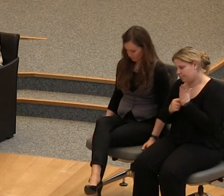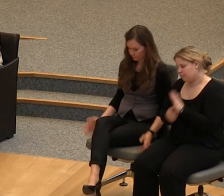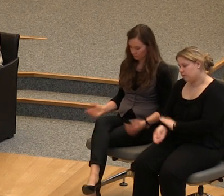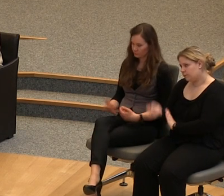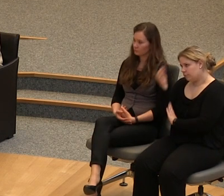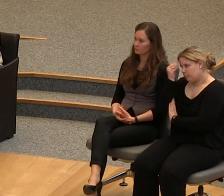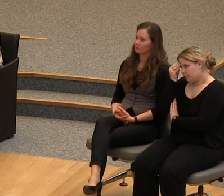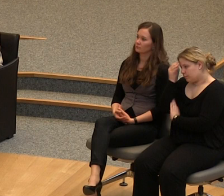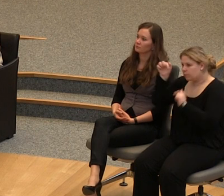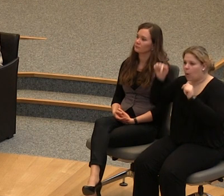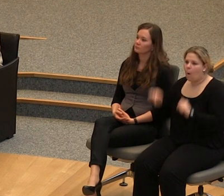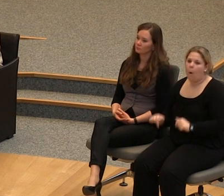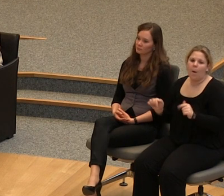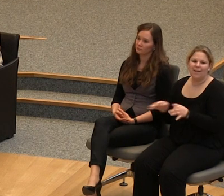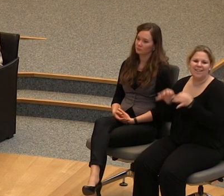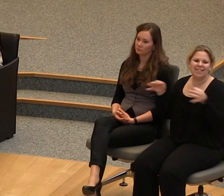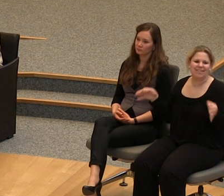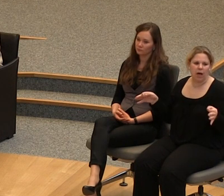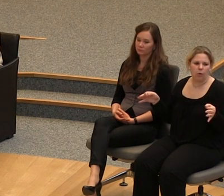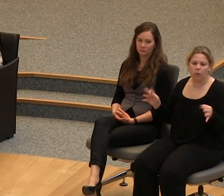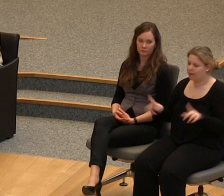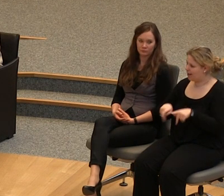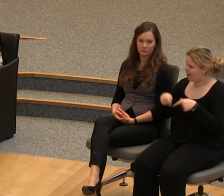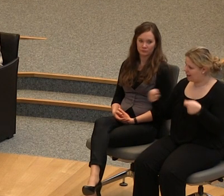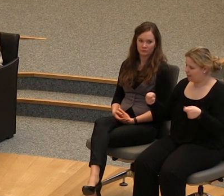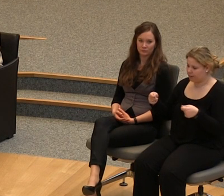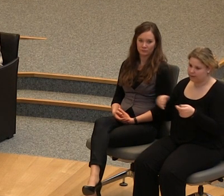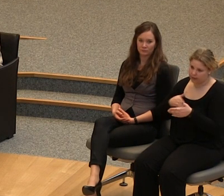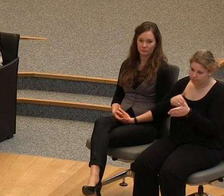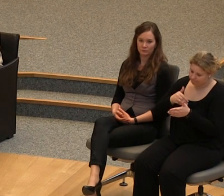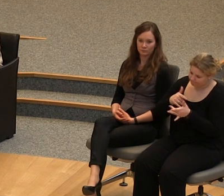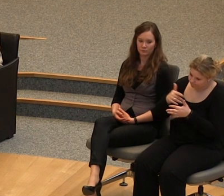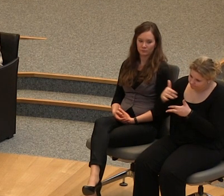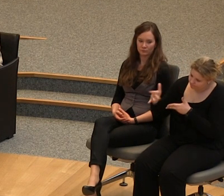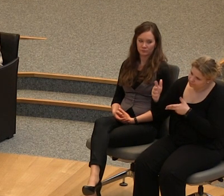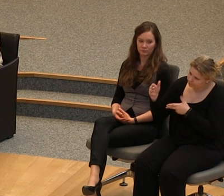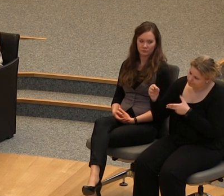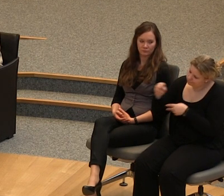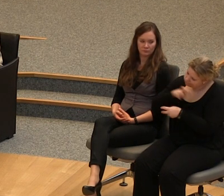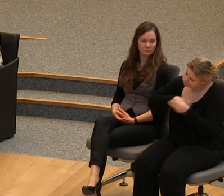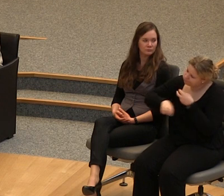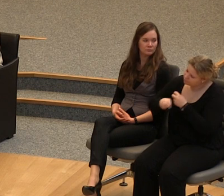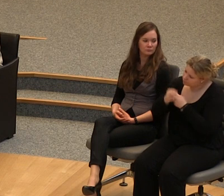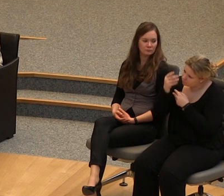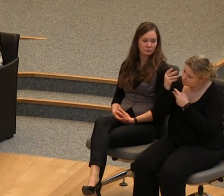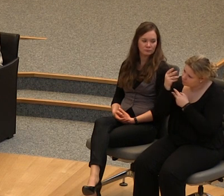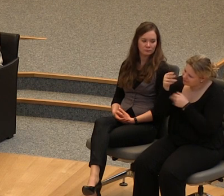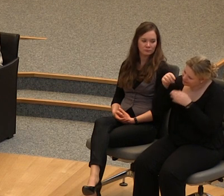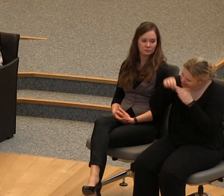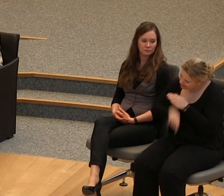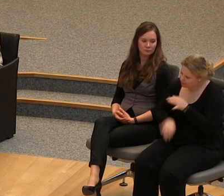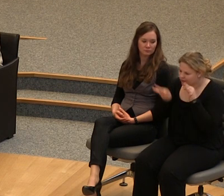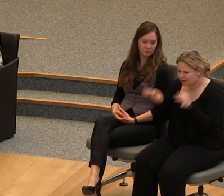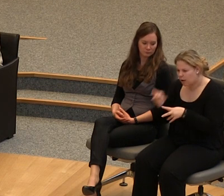den Ergebnissen der heutigen Tagung beschäftigen. Wir werden uns intensiv damit befassen